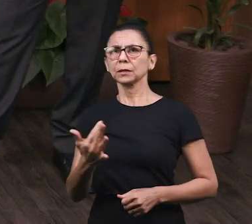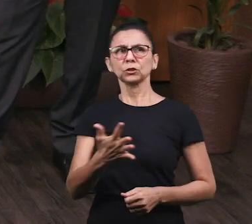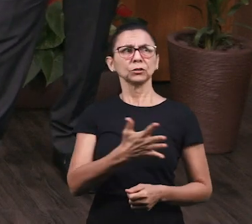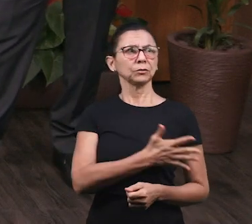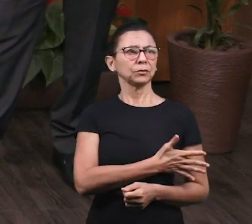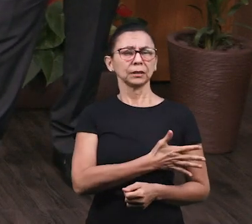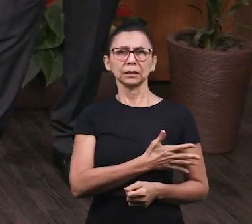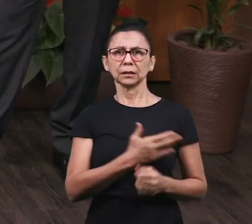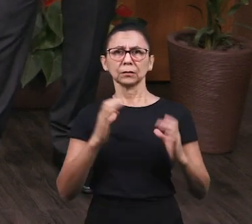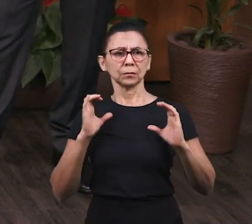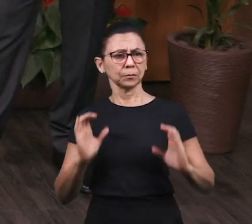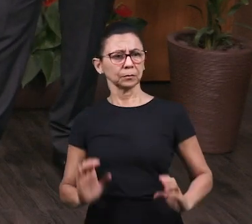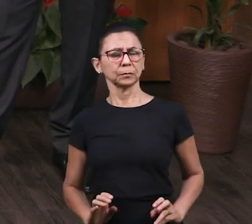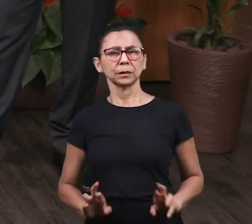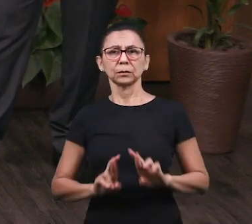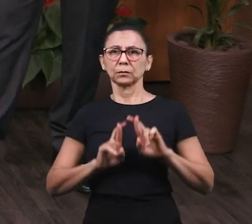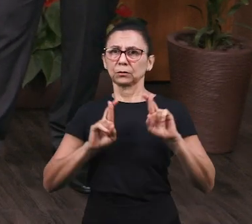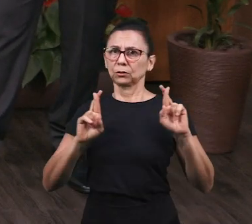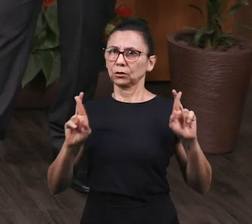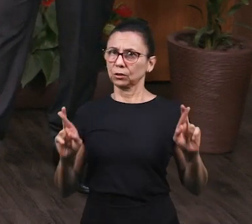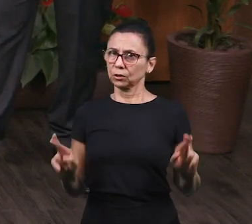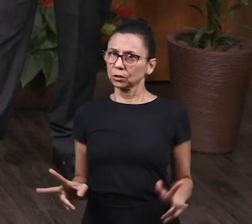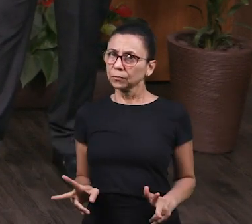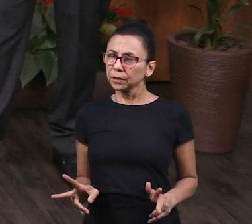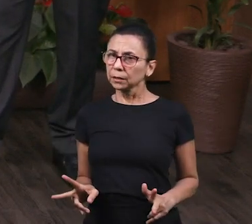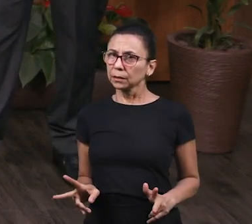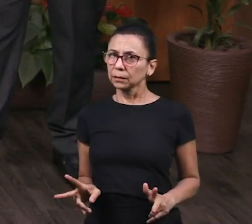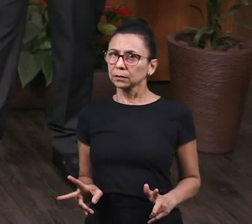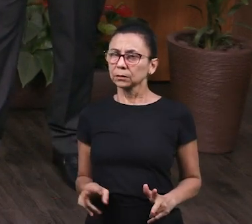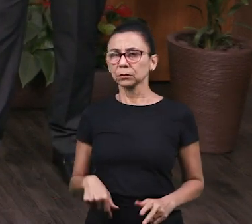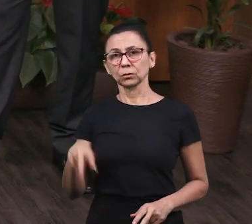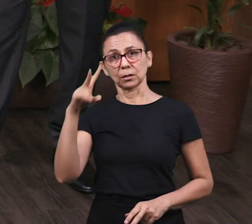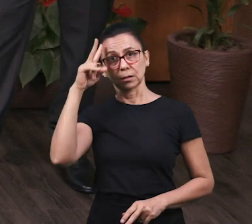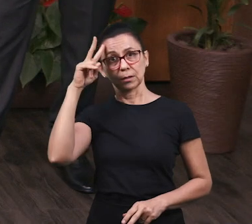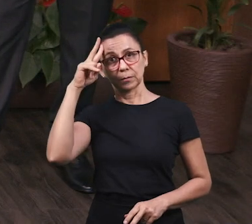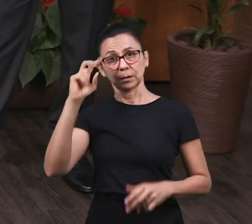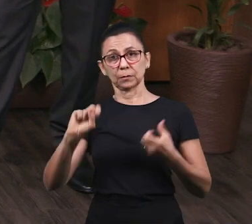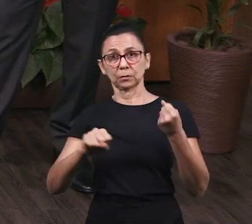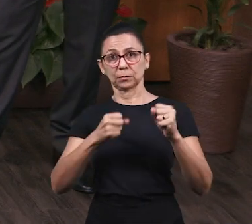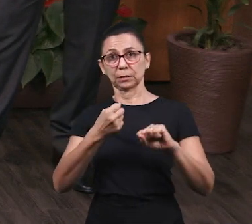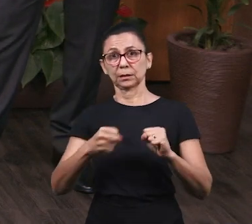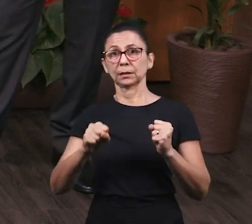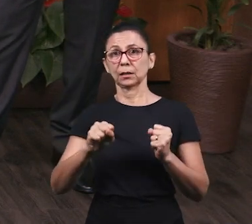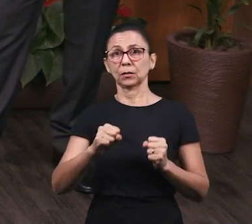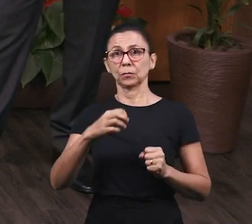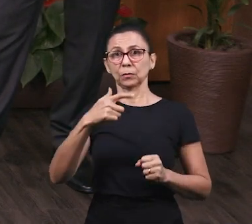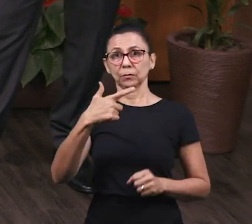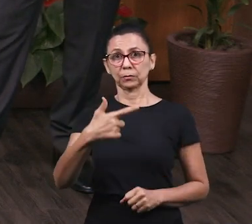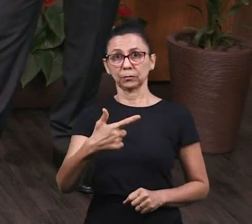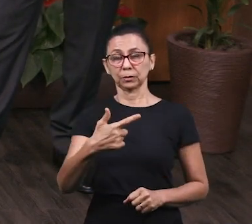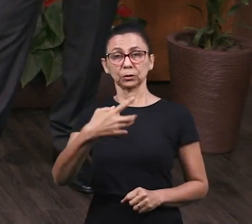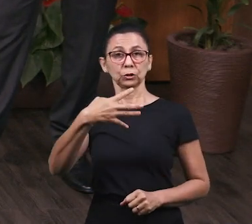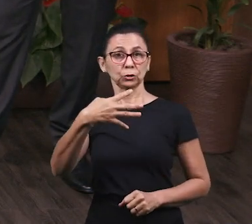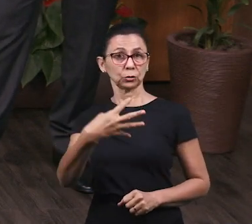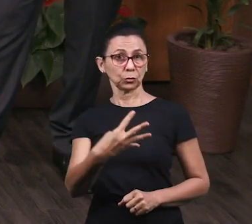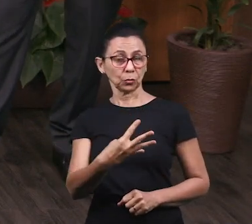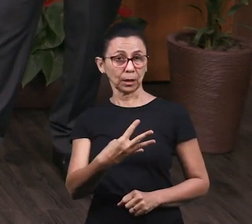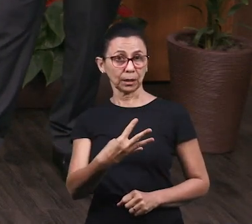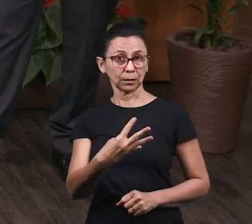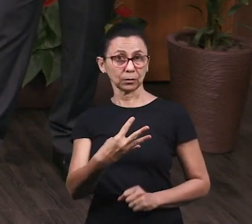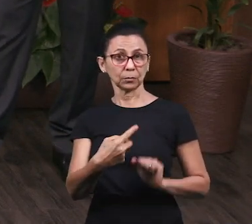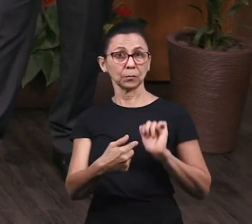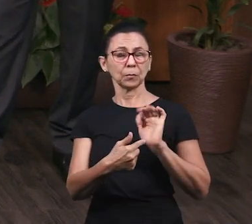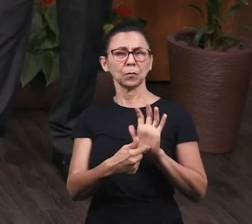rappeler ce qui est enregistré dans le psaume 24 qui dit « Qui montrera à